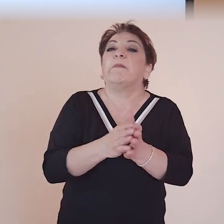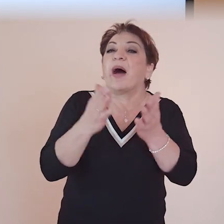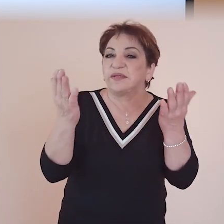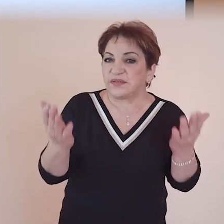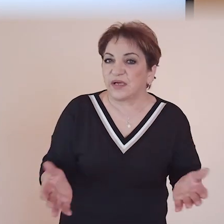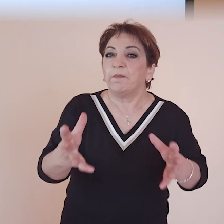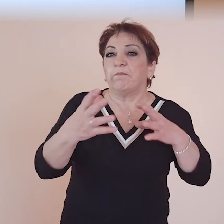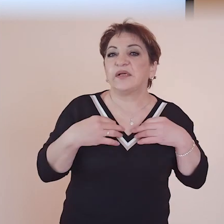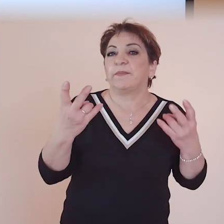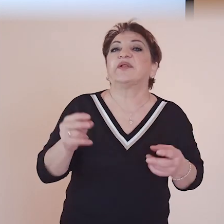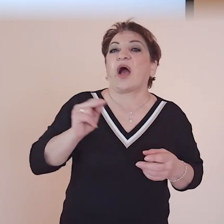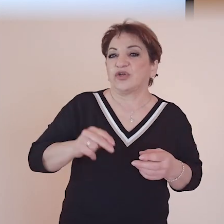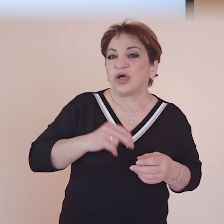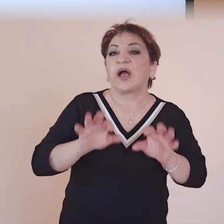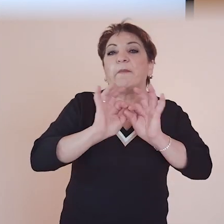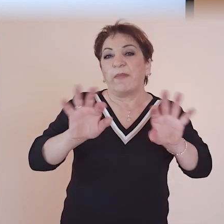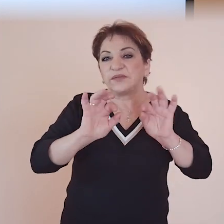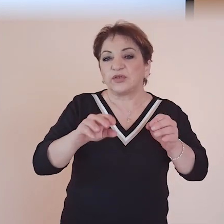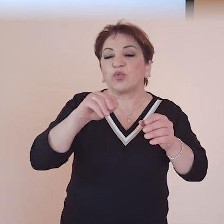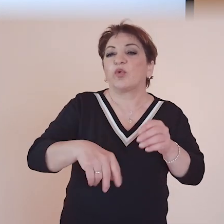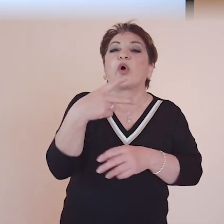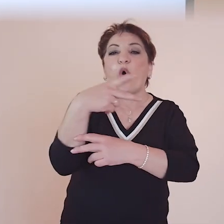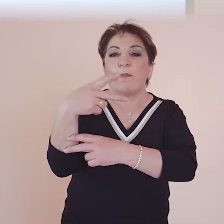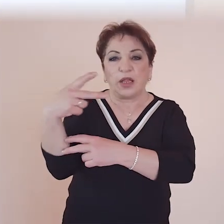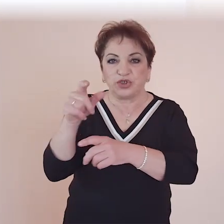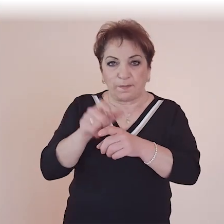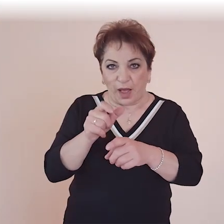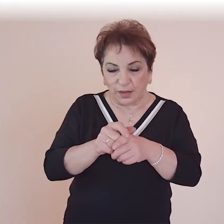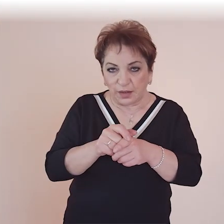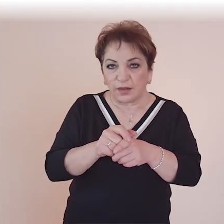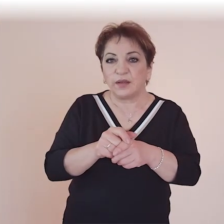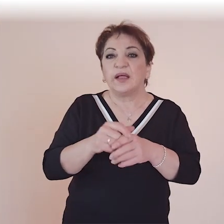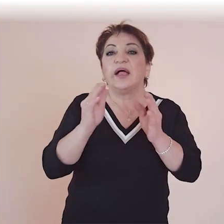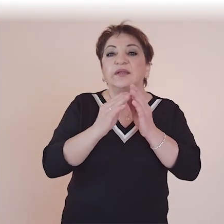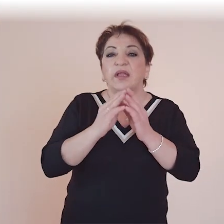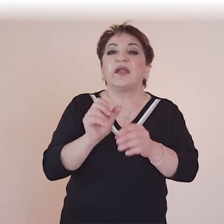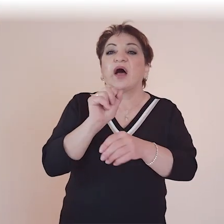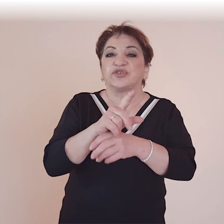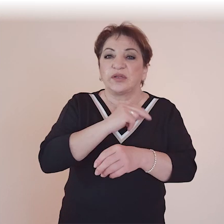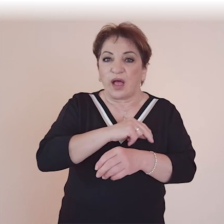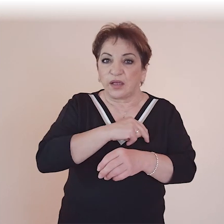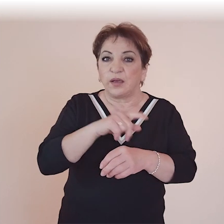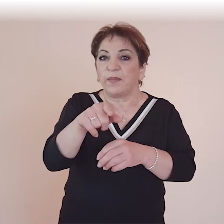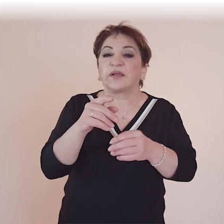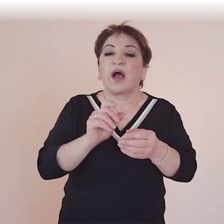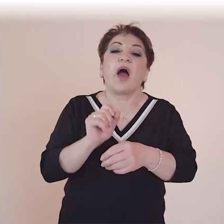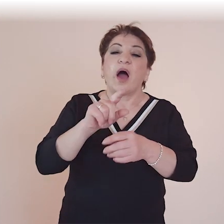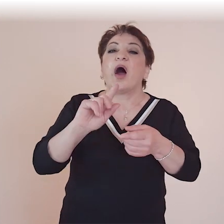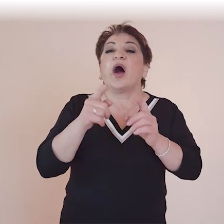պետք է աշխատենք, բացատրական բաժնում գրում ենք հոմանիշները և տնայն աշխատանքի տատրերում պետք է գրել հաջորդ